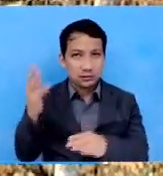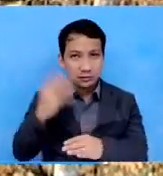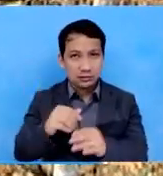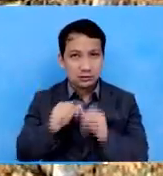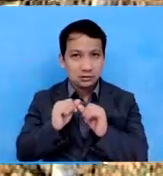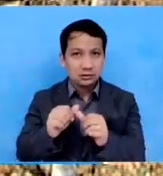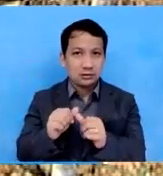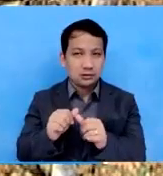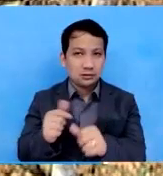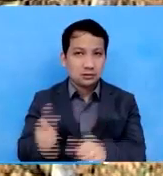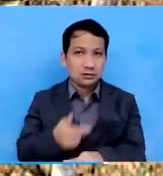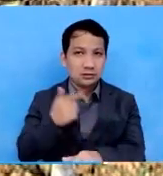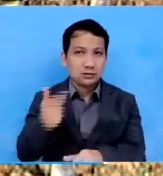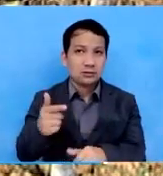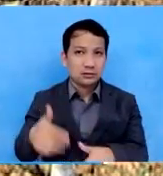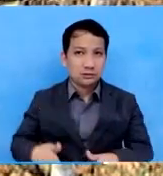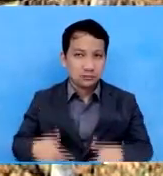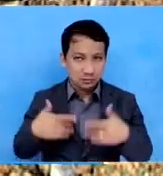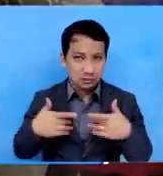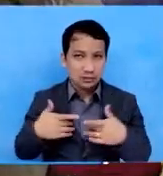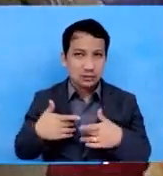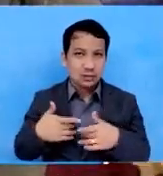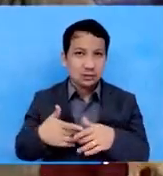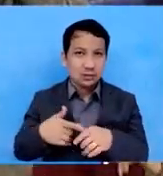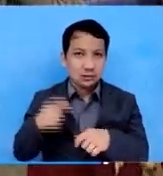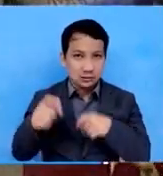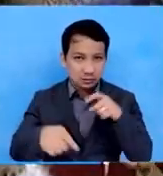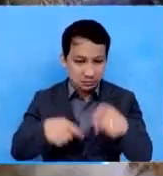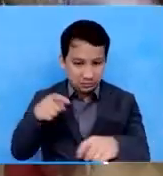ng kanilang pangkabuhayan sa pagsasaka.